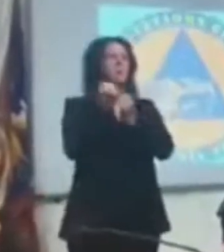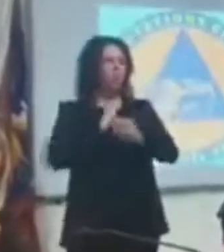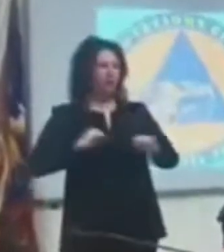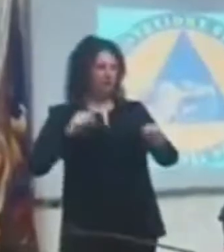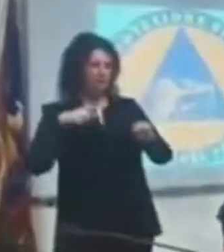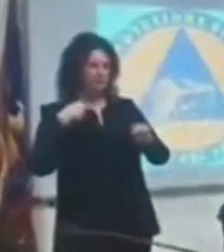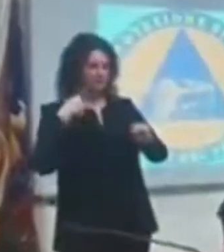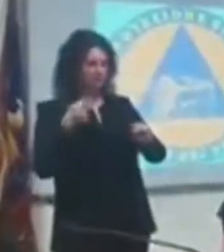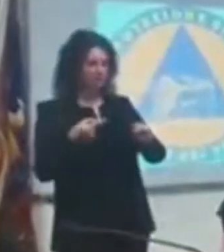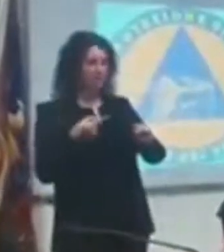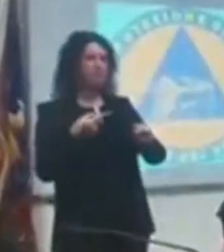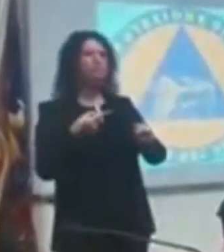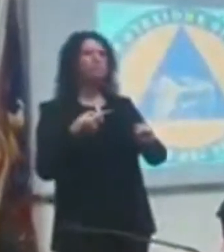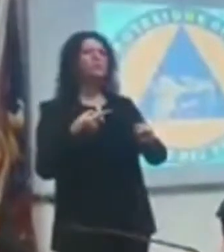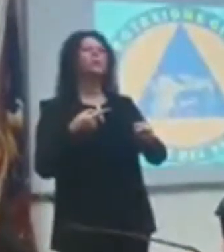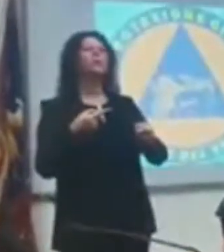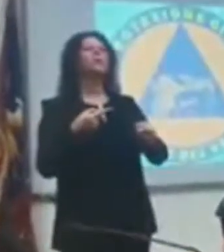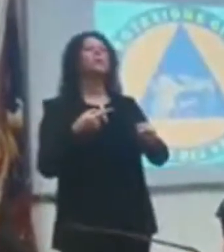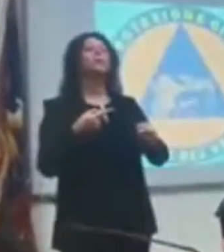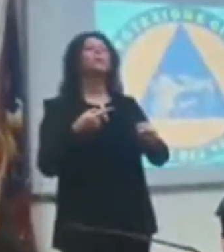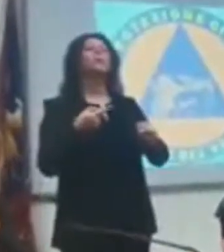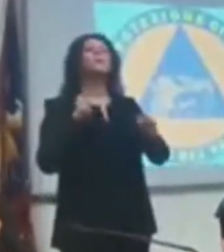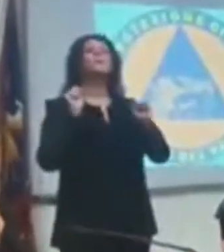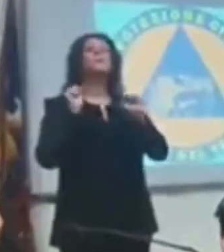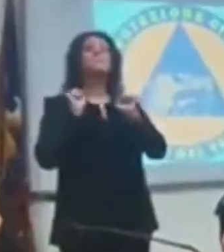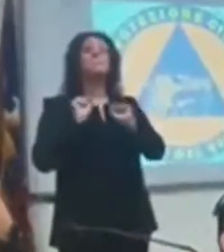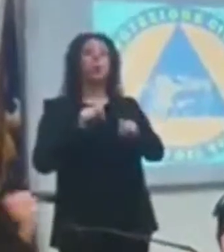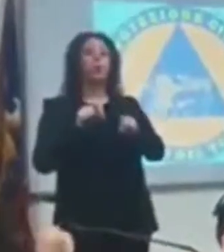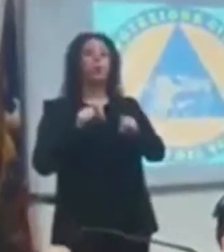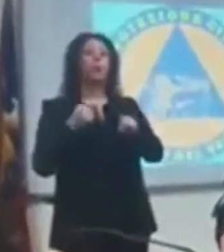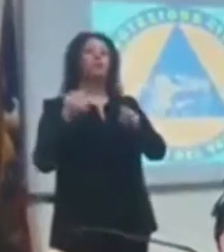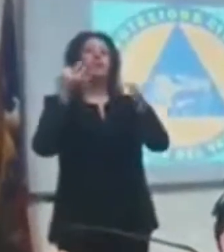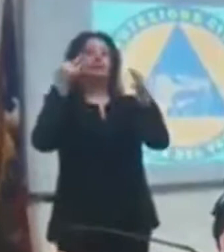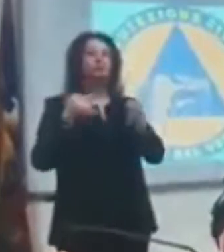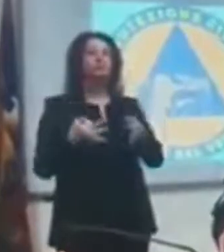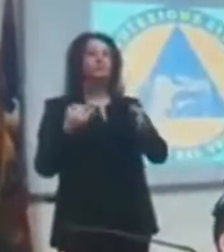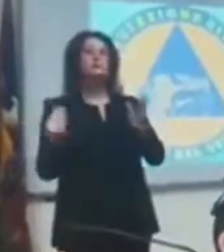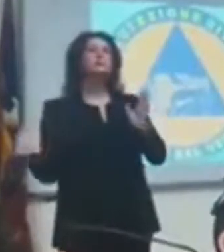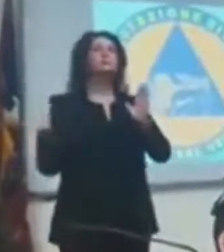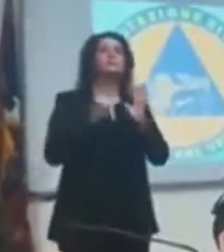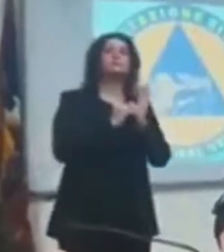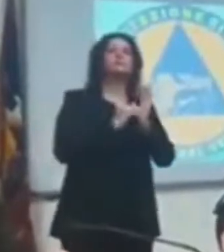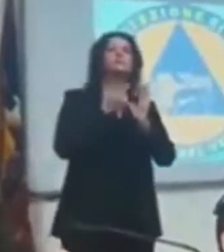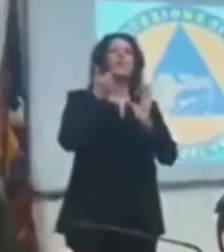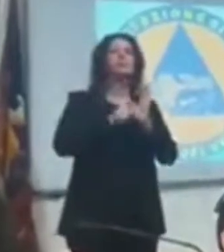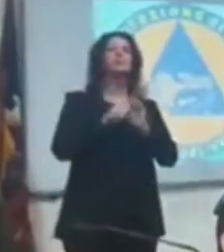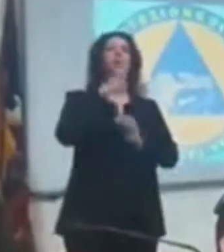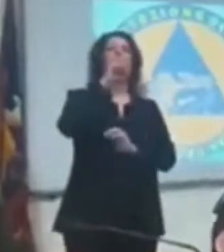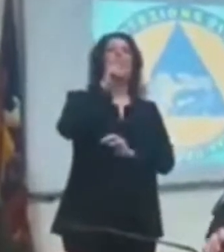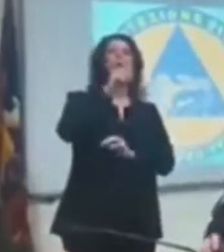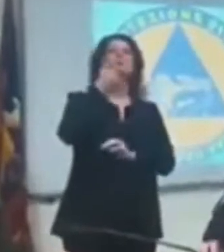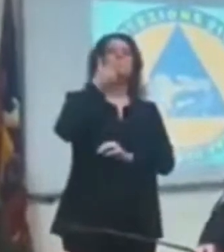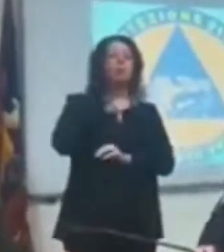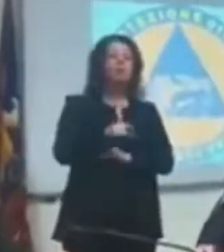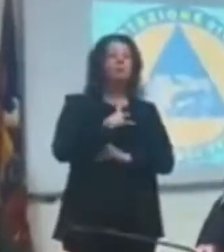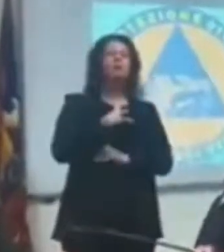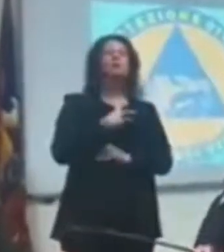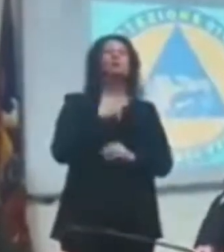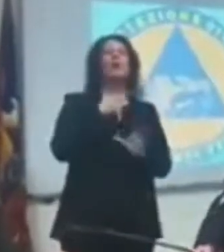potrebbero essere subentrate delle patologie nel frattempo a causa del Covid che aveva preso mesi prima? Ma guardate,